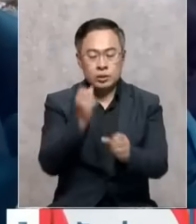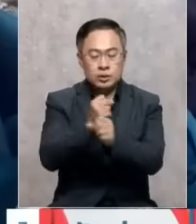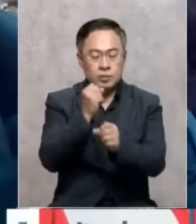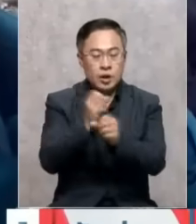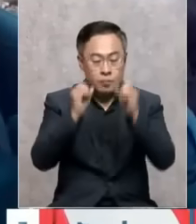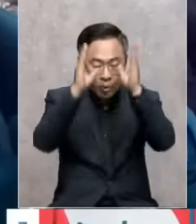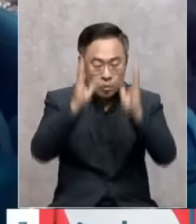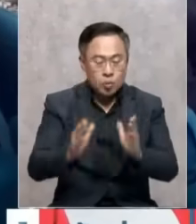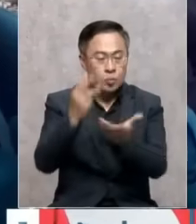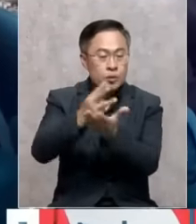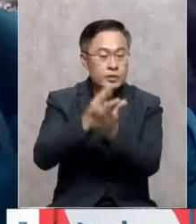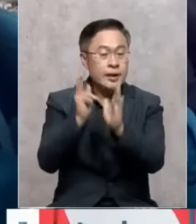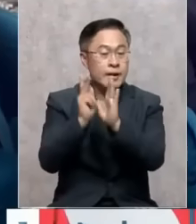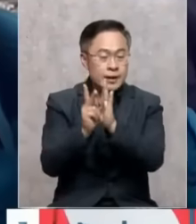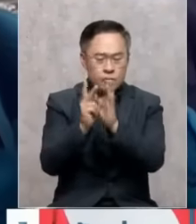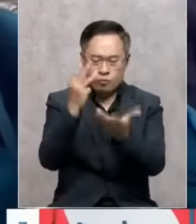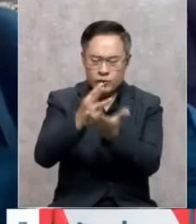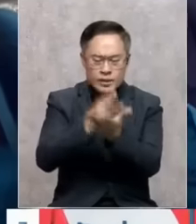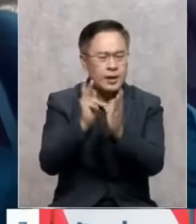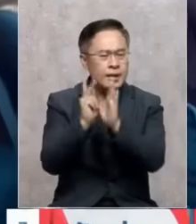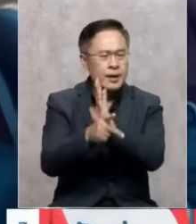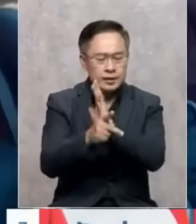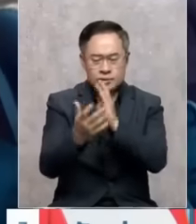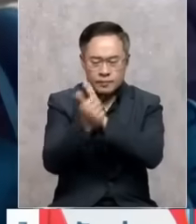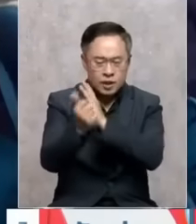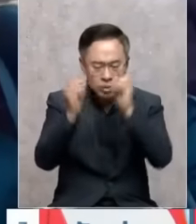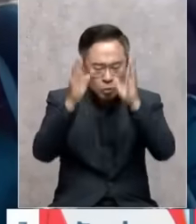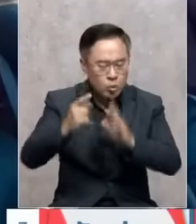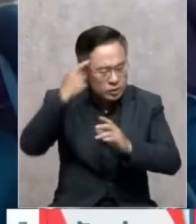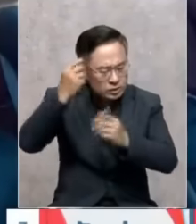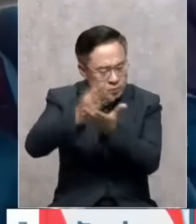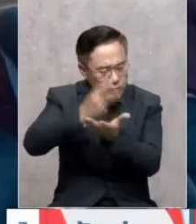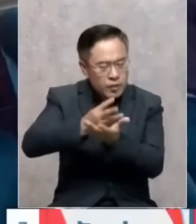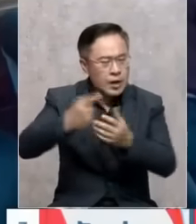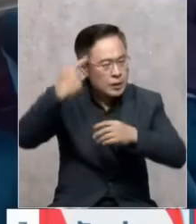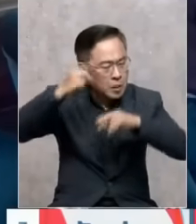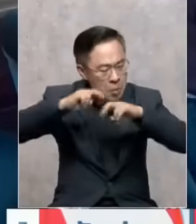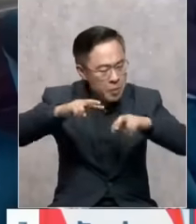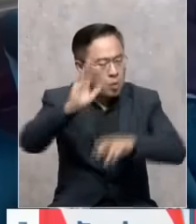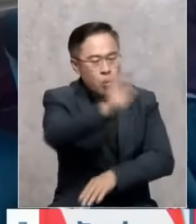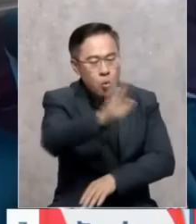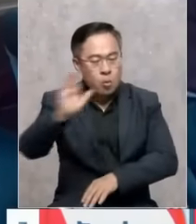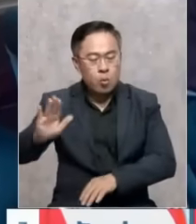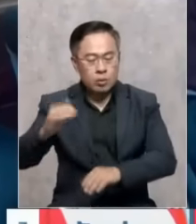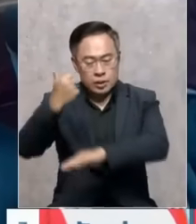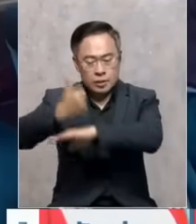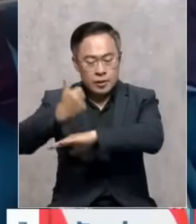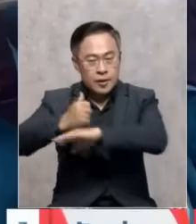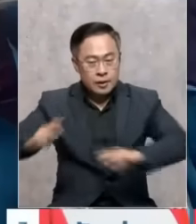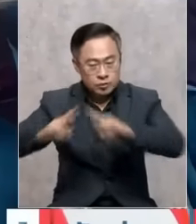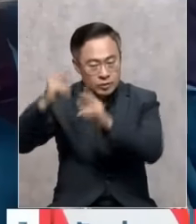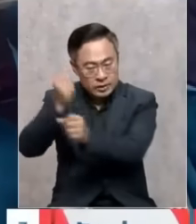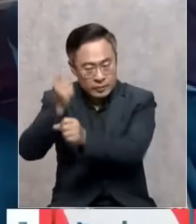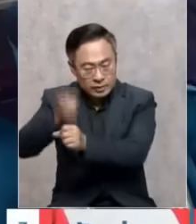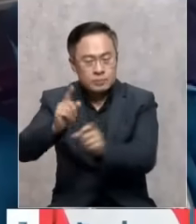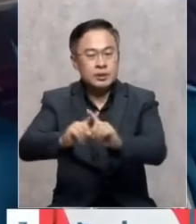ค่ะบรรยากาศการพูดคุยหารือก็ชื่นมื่นนะคะคุยกับบิ๊กโอนะคะพลอากาศเอกสุกัมพลซึ่งฝั่งของบิ๊กโอบอกว่าถือเป็นโอกาสดีนะที่คุณสุ